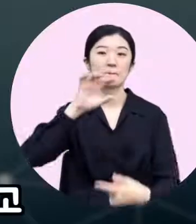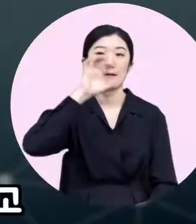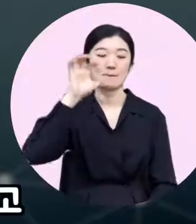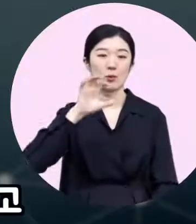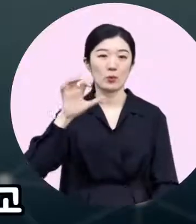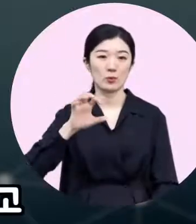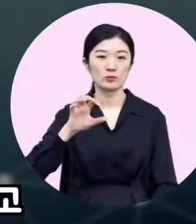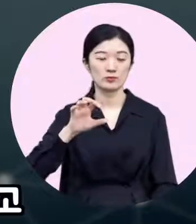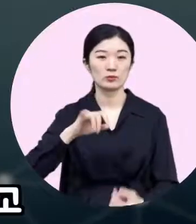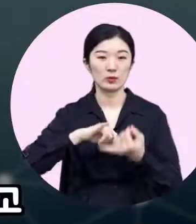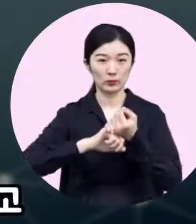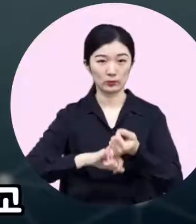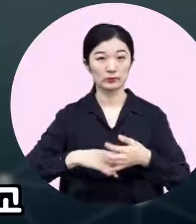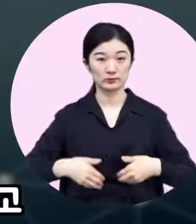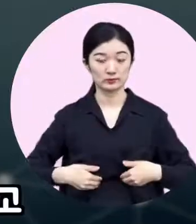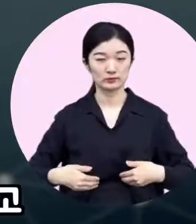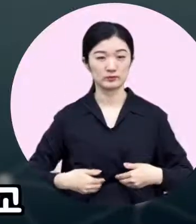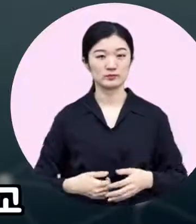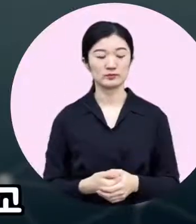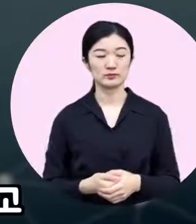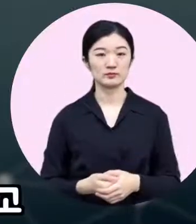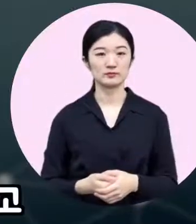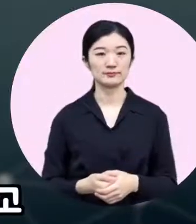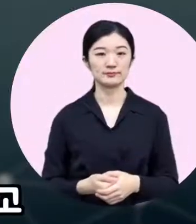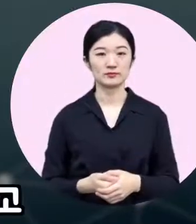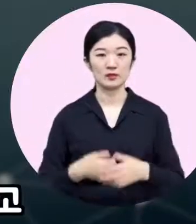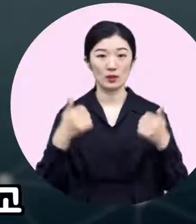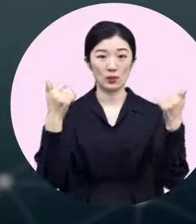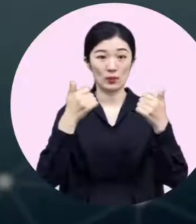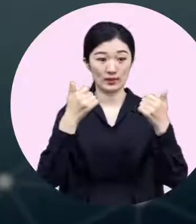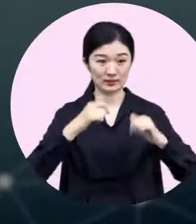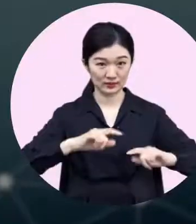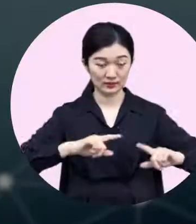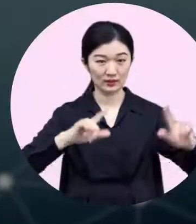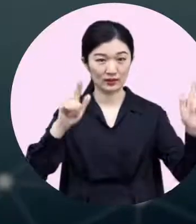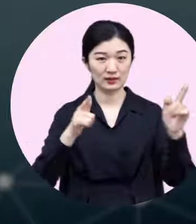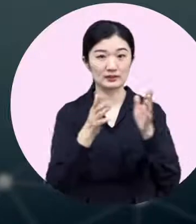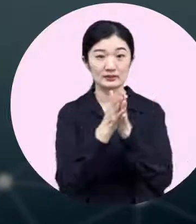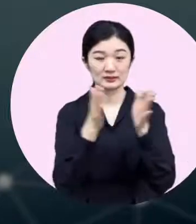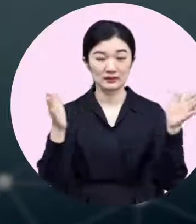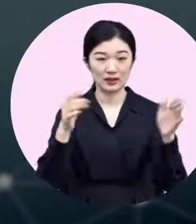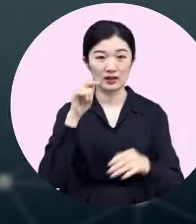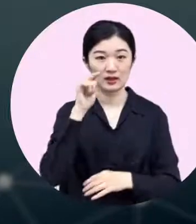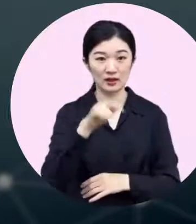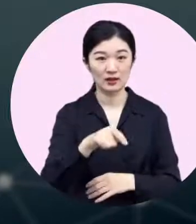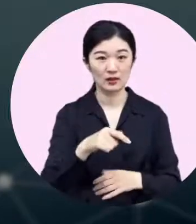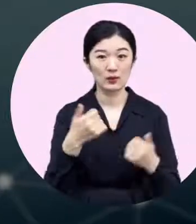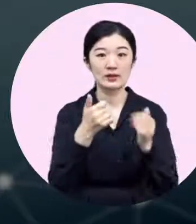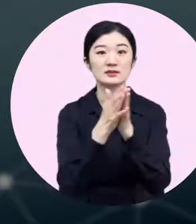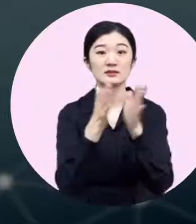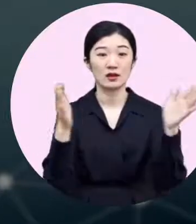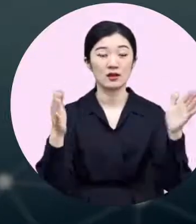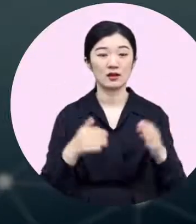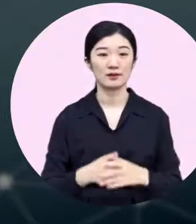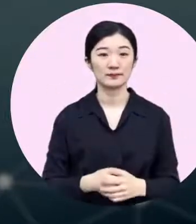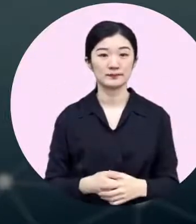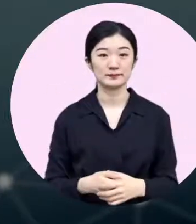돼요. 그래서 이제 그 회의 날짜가 됐다라고 가정을 하고 이제 시작을 누르시면 회의가 열리는 거예요.